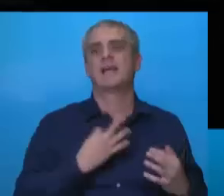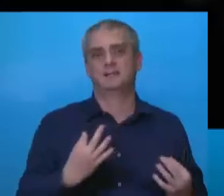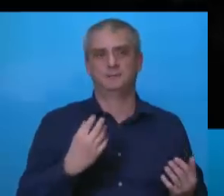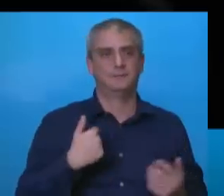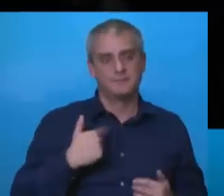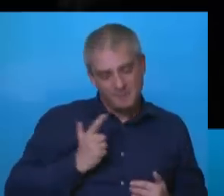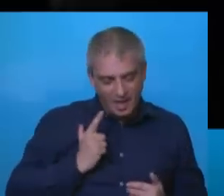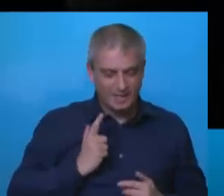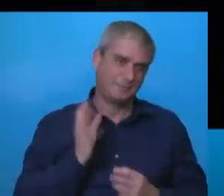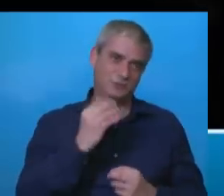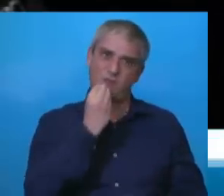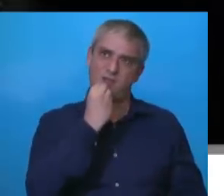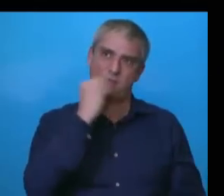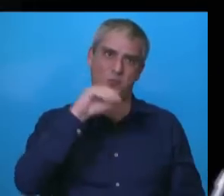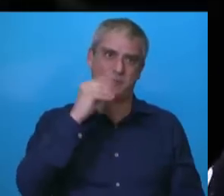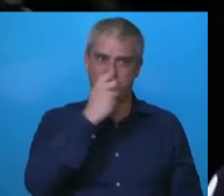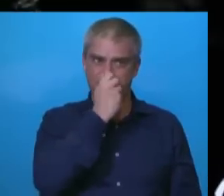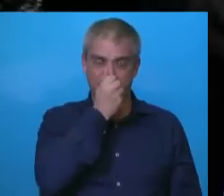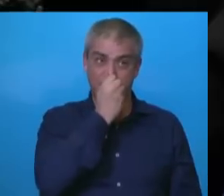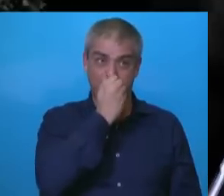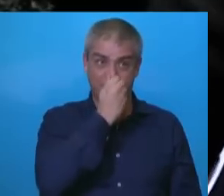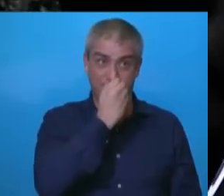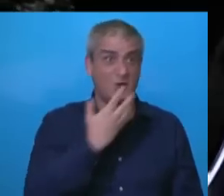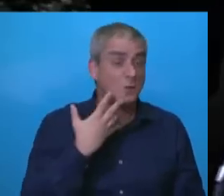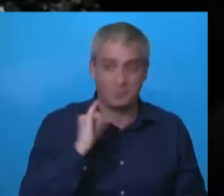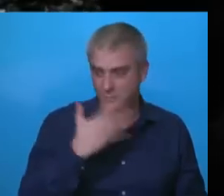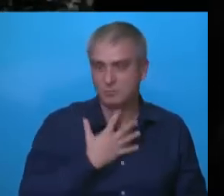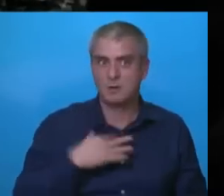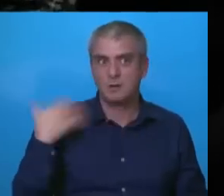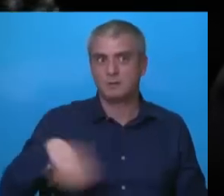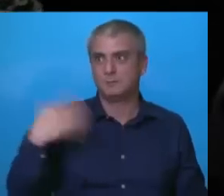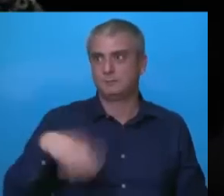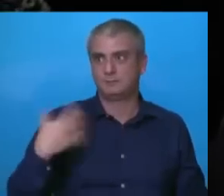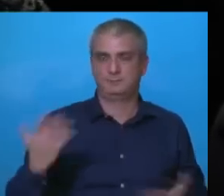מחכים לעונה בשביל התותים. חבר'ה, אתם אוהבים תותים? טעים. טעים מאוד.